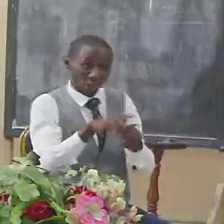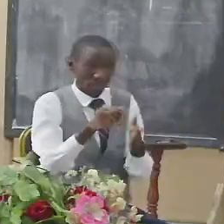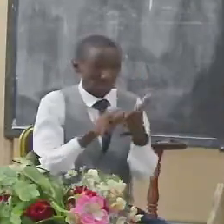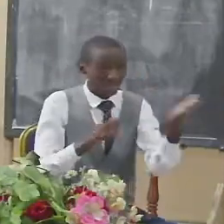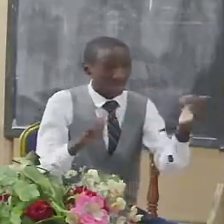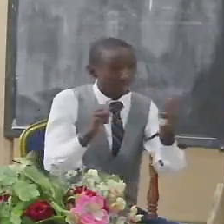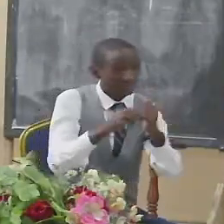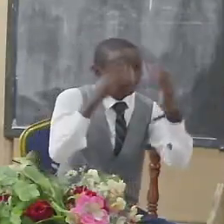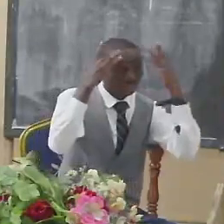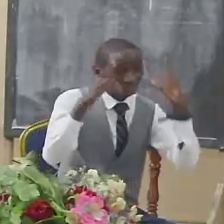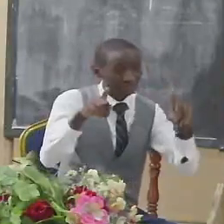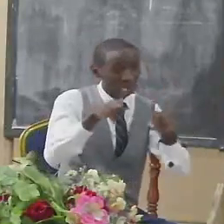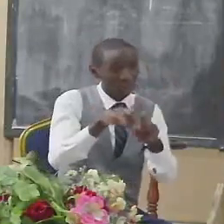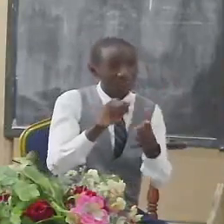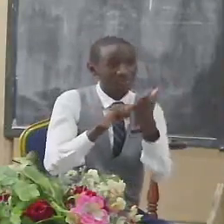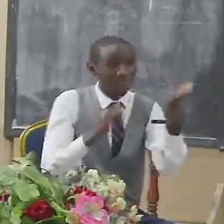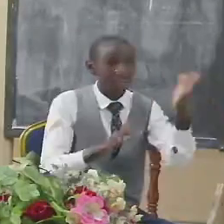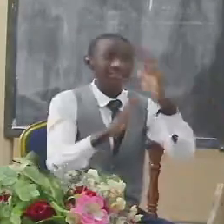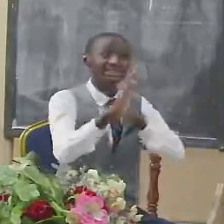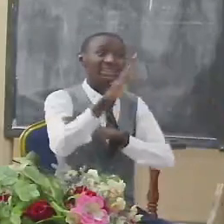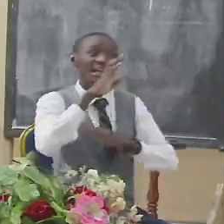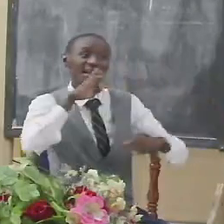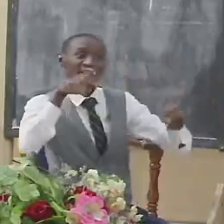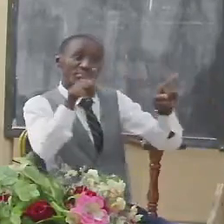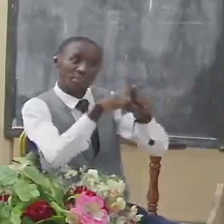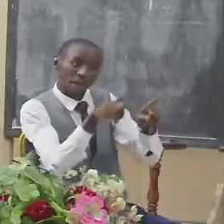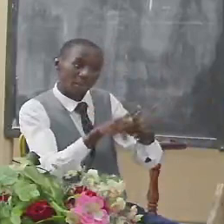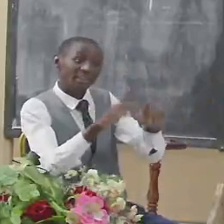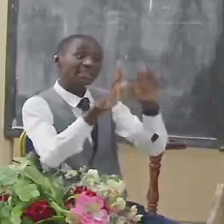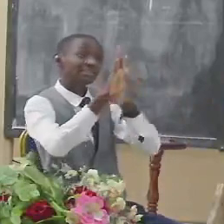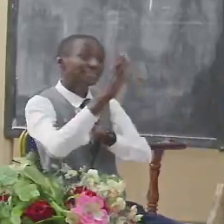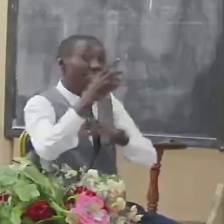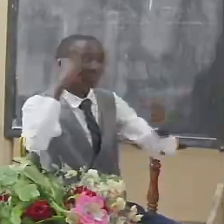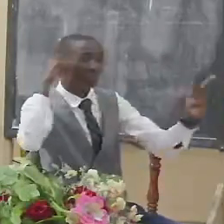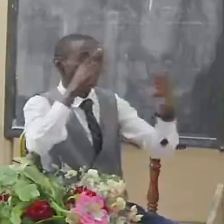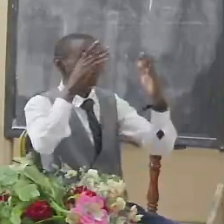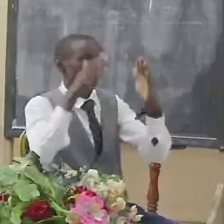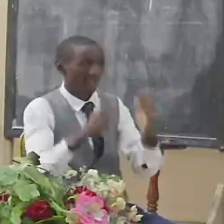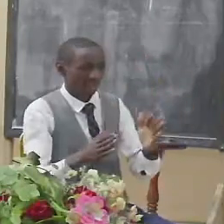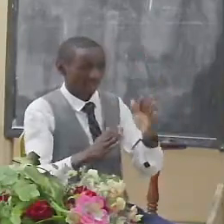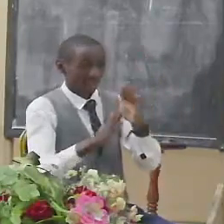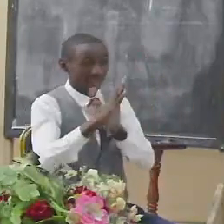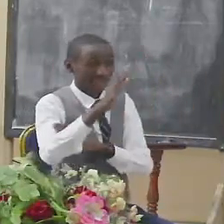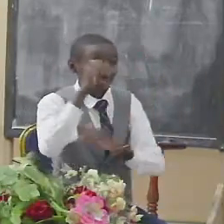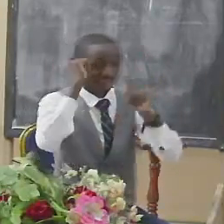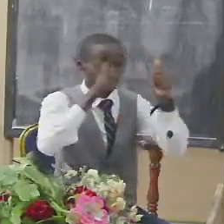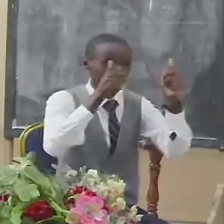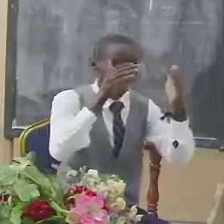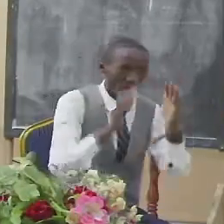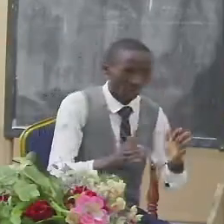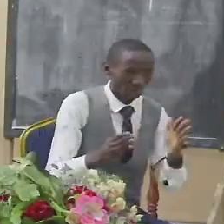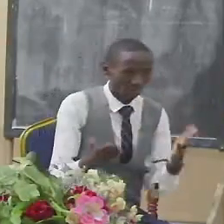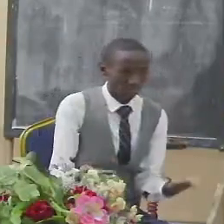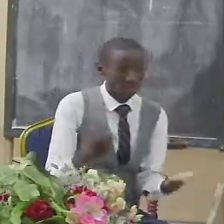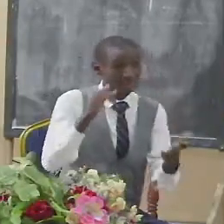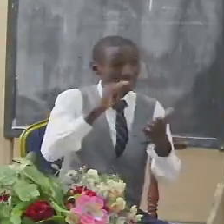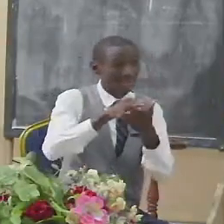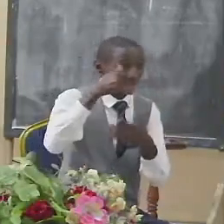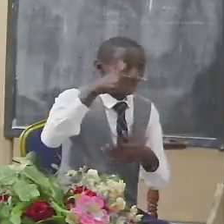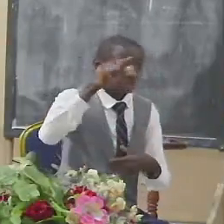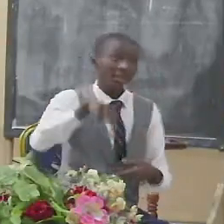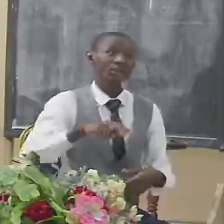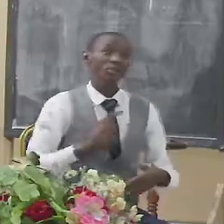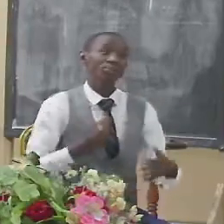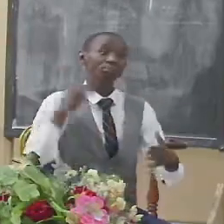vile. Na ile kusudia. Le même. Mungu. Le Dieu des prophètes. Wa manabii. Le Dieu des apôtres. Mungu wa mitume. Jo